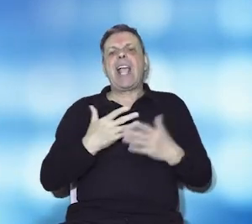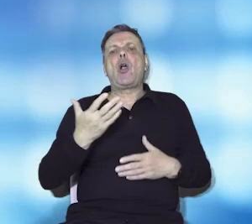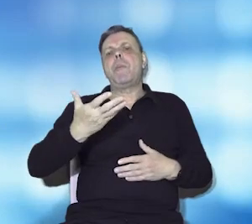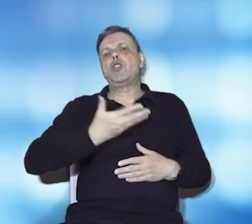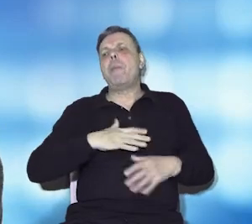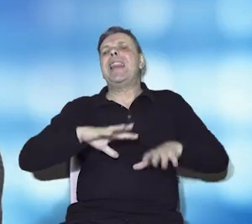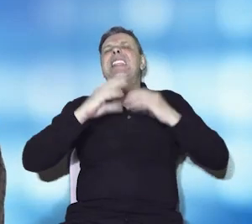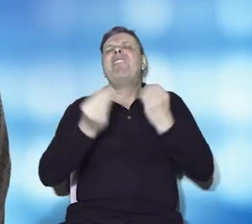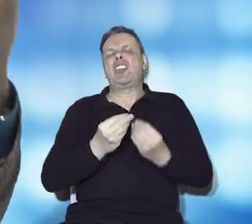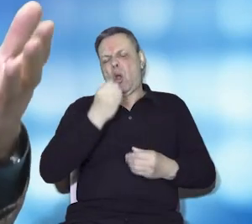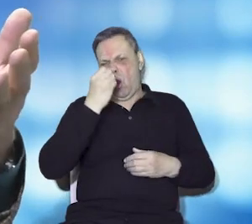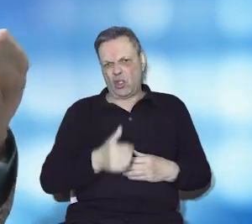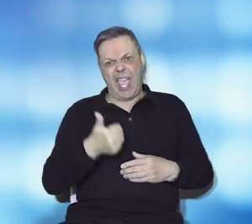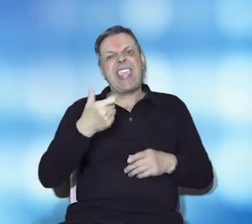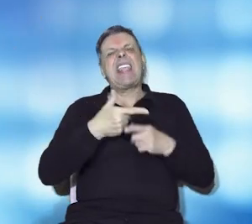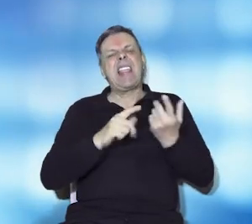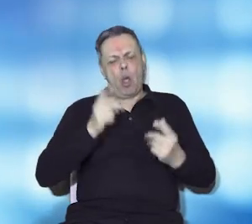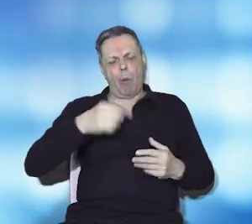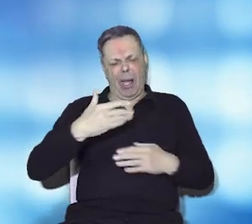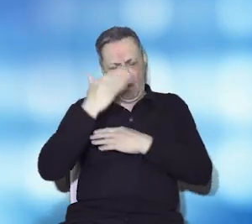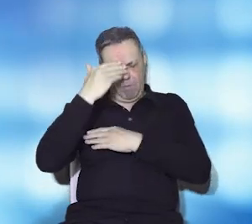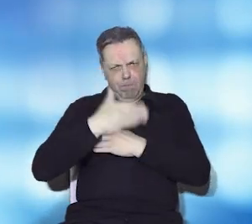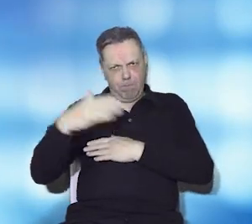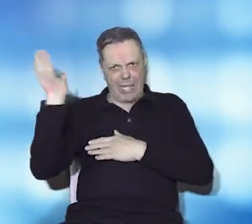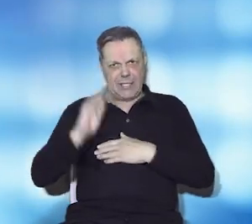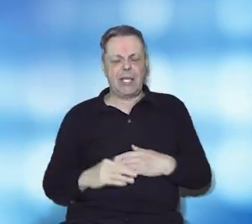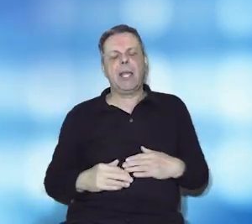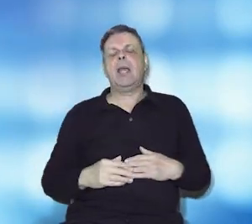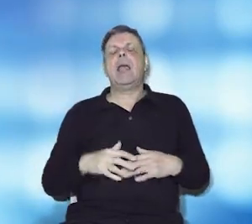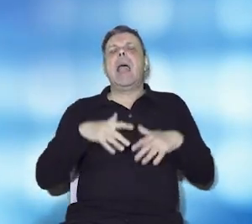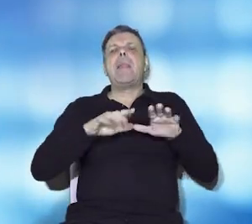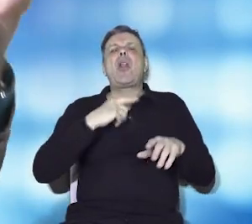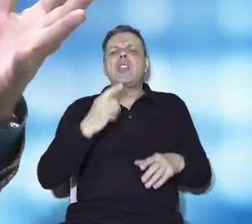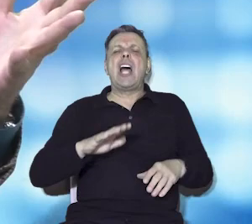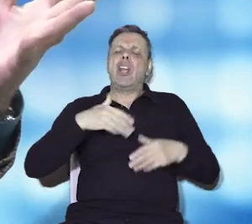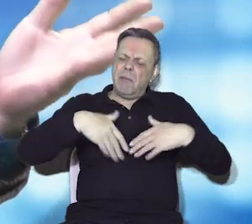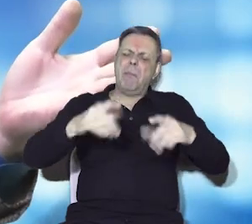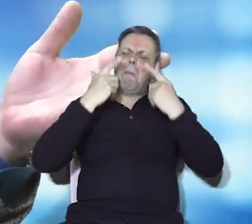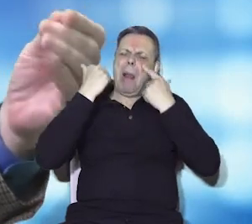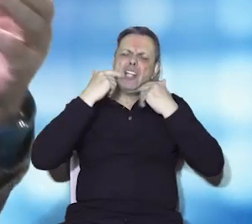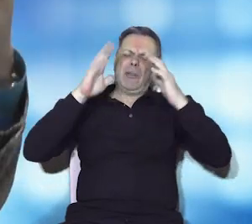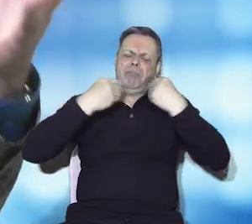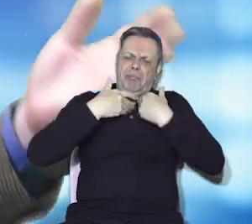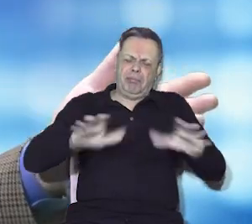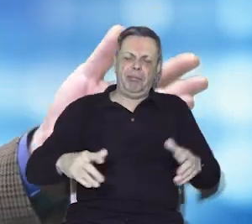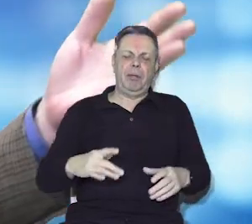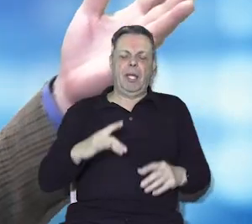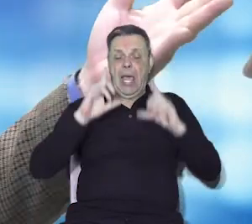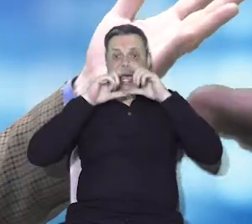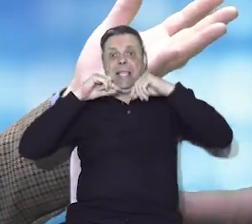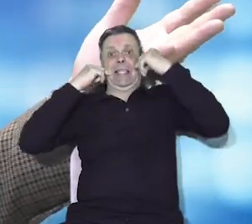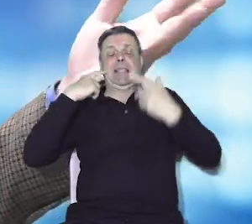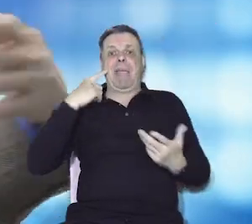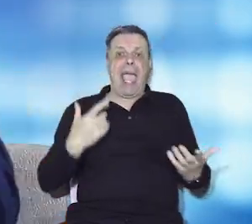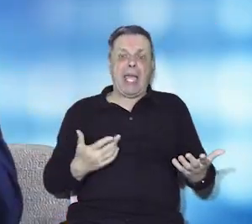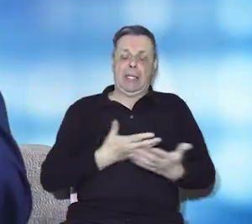što je loše. Jedan dio se izbaci. Narod kaže, isplači se, bit će ti lakše. Smijeh. Recimo, ide